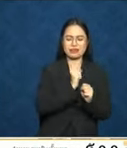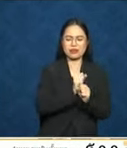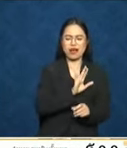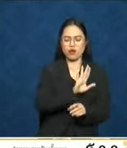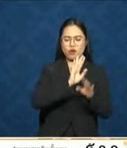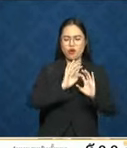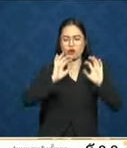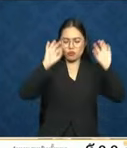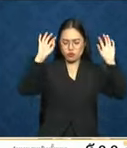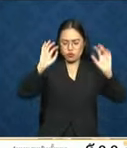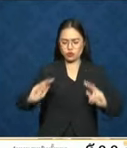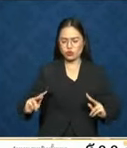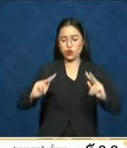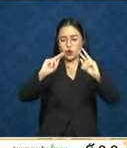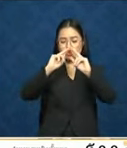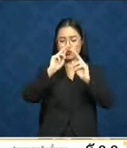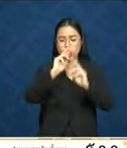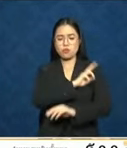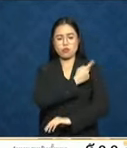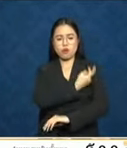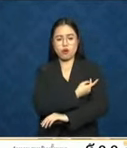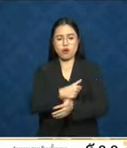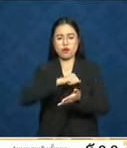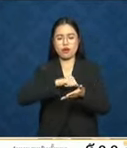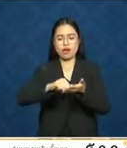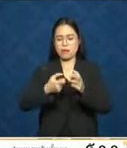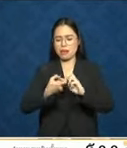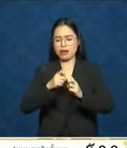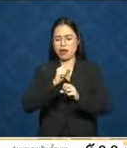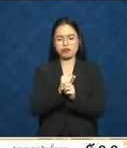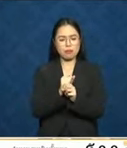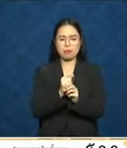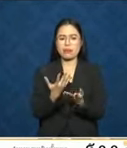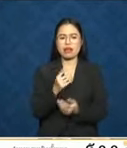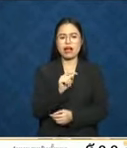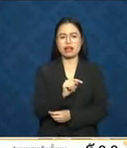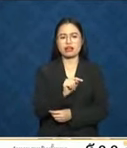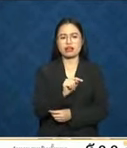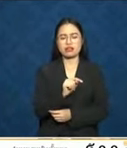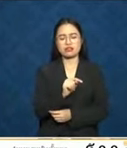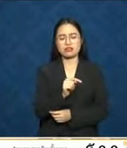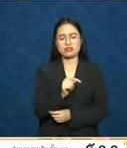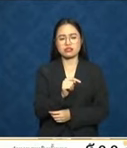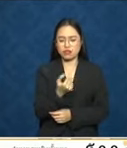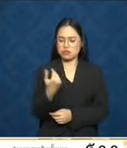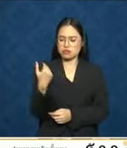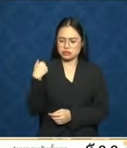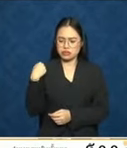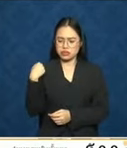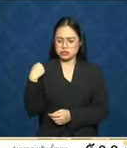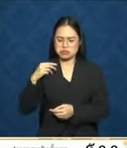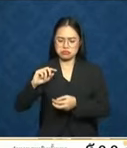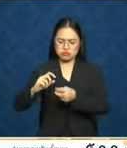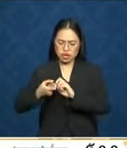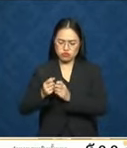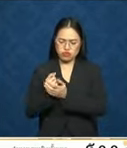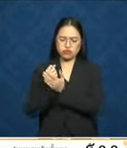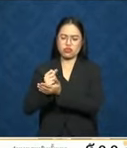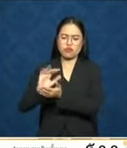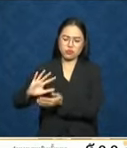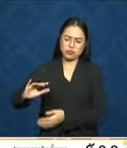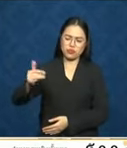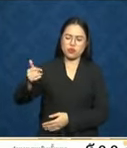หรือกระทรวงสาธารณสุขที่ไม่สามารถแก้ไขปัญหาเหล่านี้ได้รวมถึงการฟื้นฟูผู้ป่วยนะครับหลังการรัก